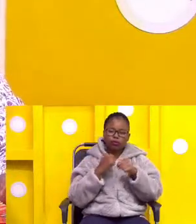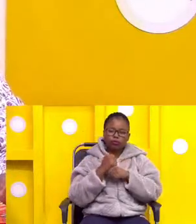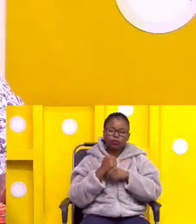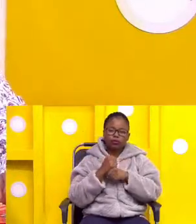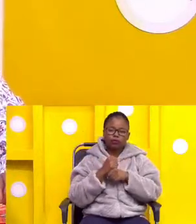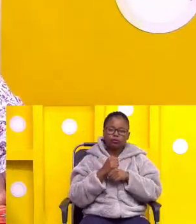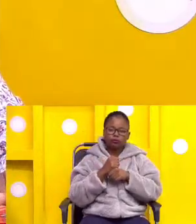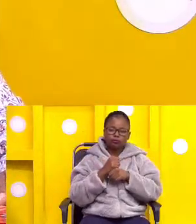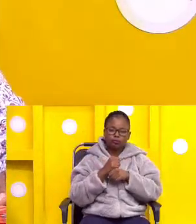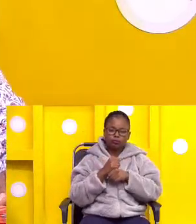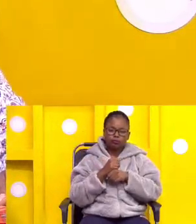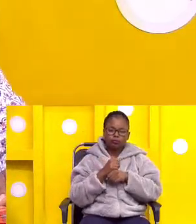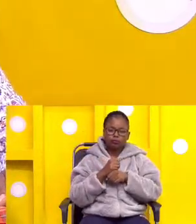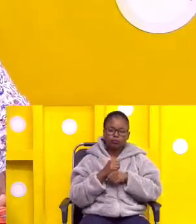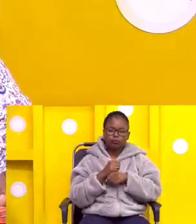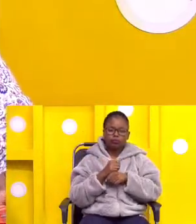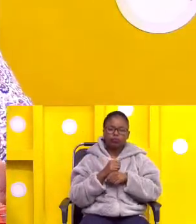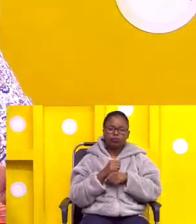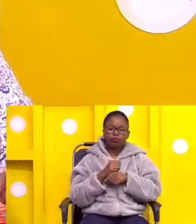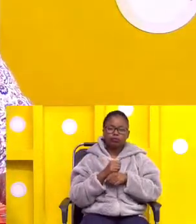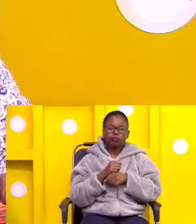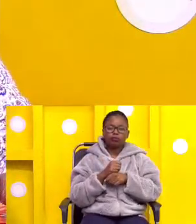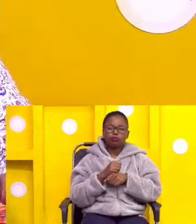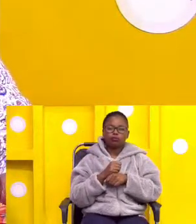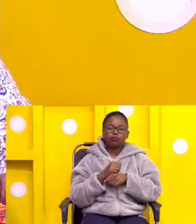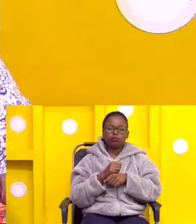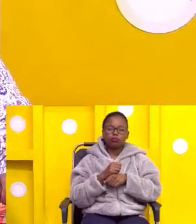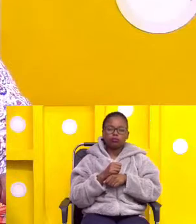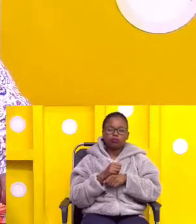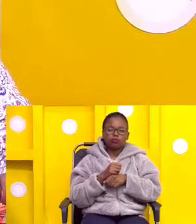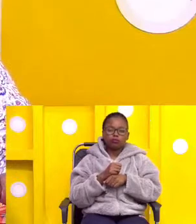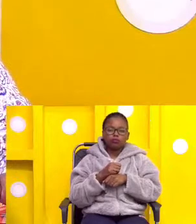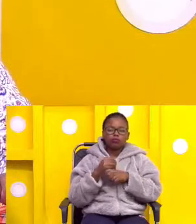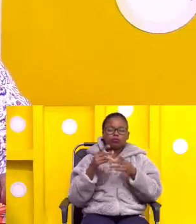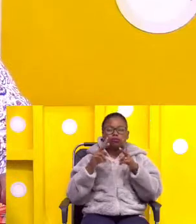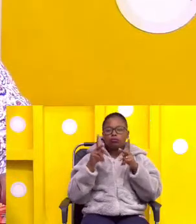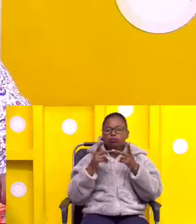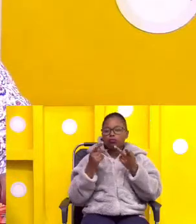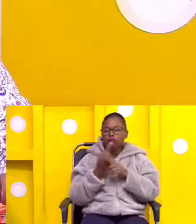muti uyu wahandirwo wa gwika wega kundu tutari niguo turarira